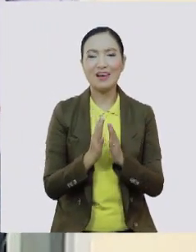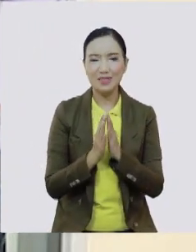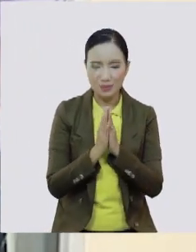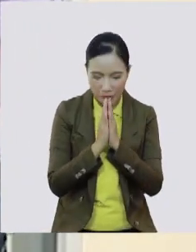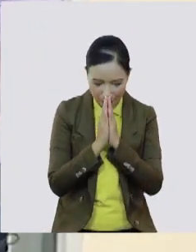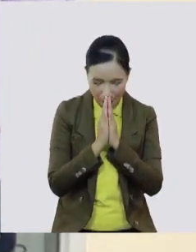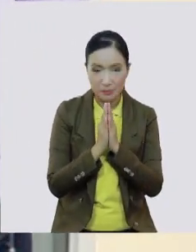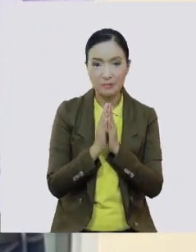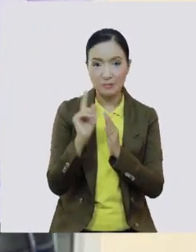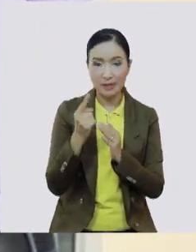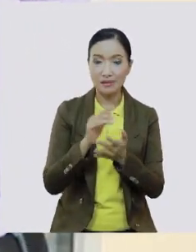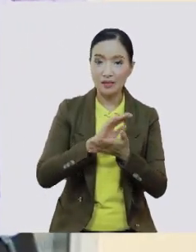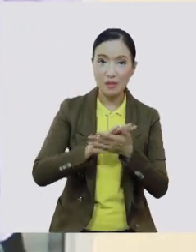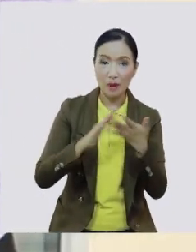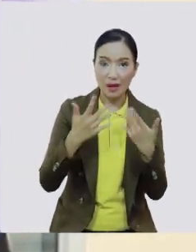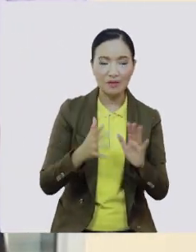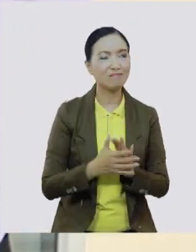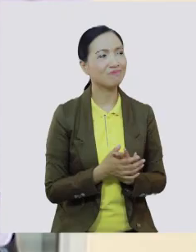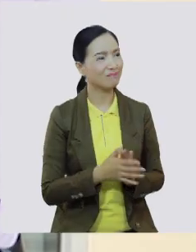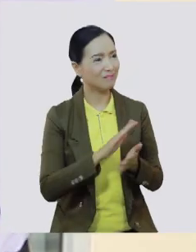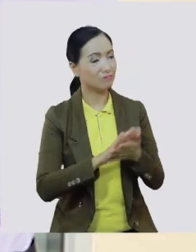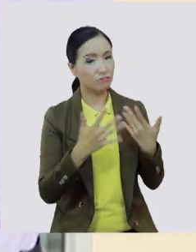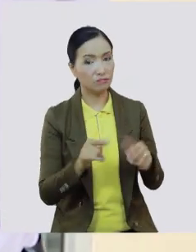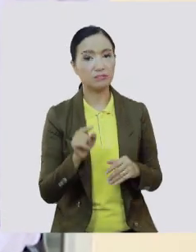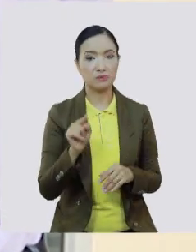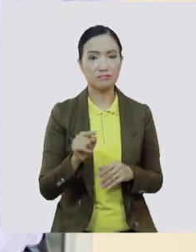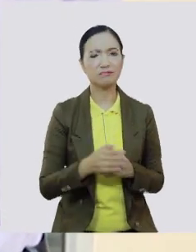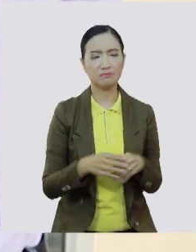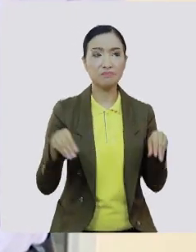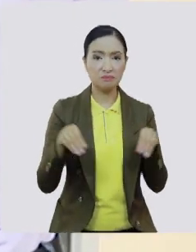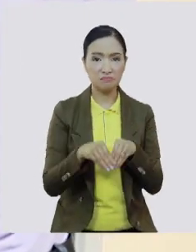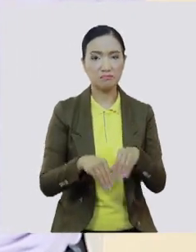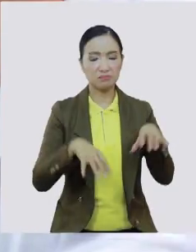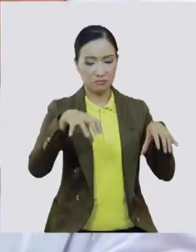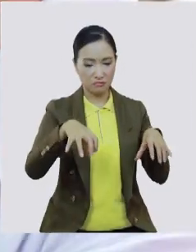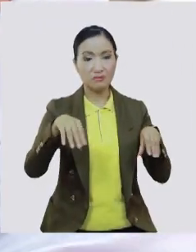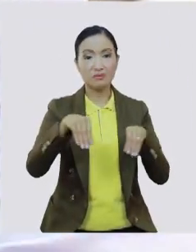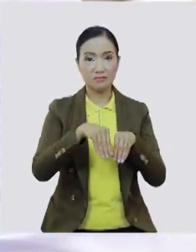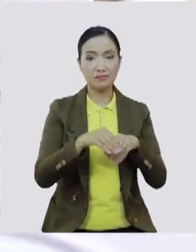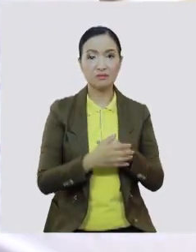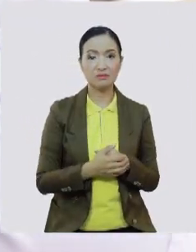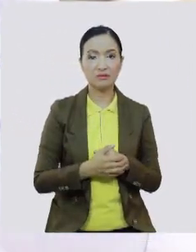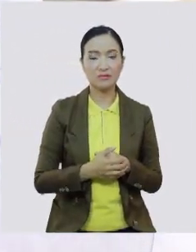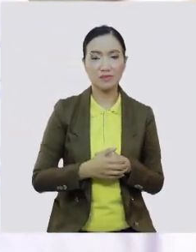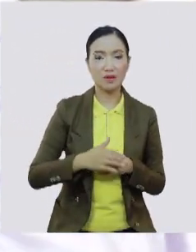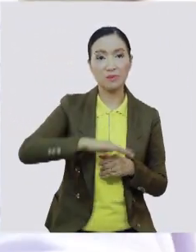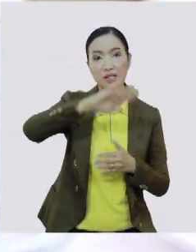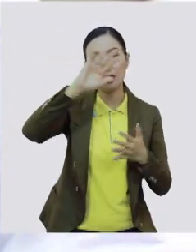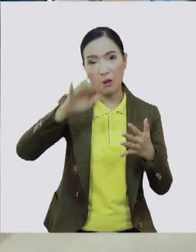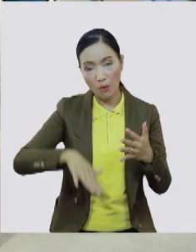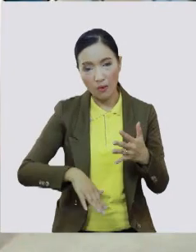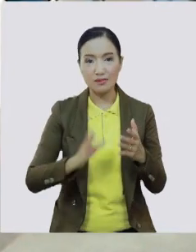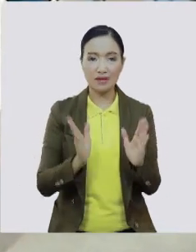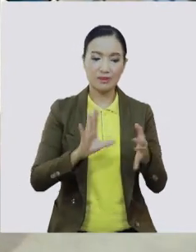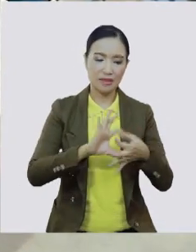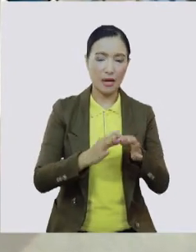สวัสดีครับครับยังไงเรียบร้อยแล้ว เรียบร้อยแล้วค่ะ ที่พักก็ไม่ไกลเนาะ ไม่ไกลค่ะ แสดงว่าพี่ๆน้องๆนักกีฬานี่ก็มาเก็บตัว